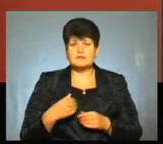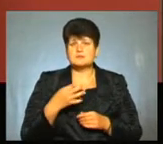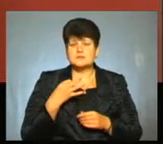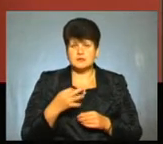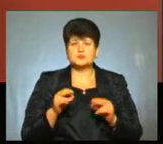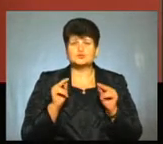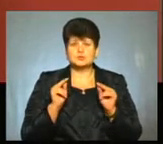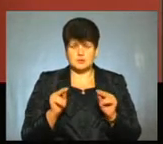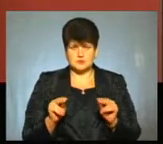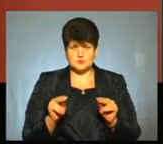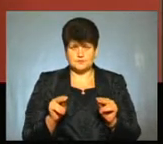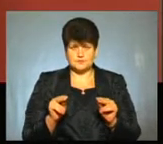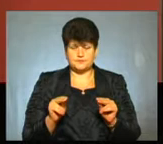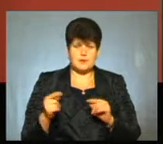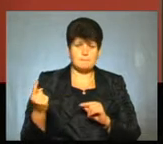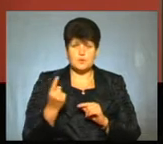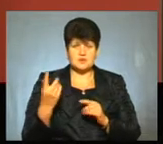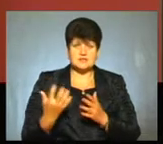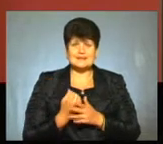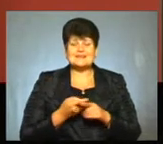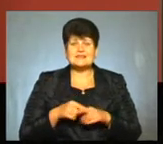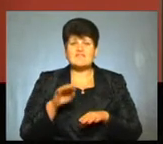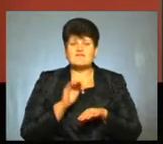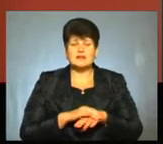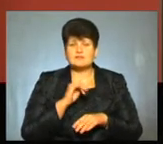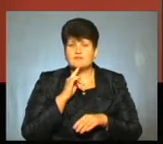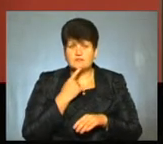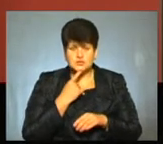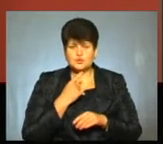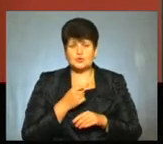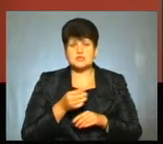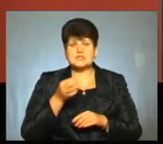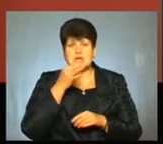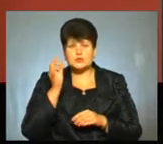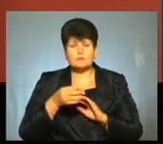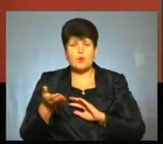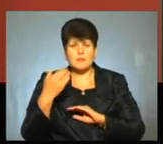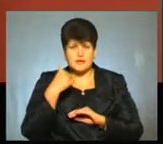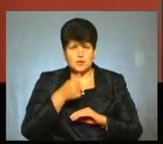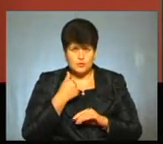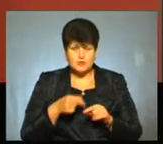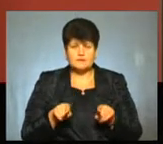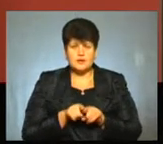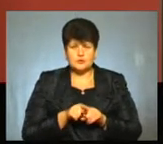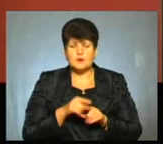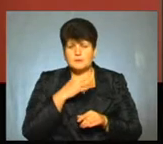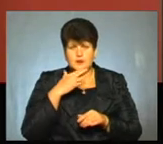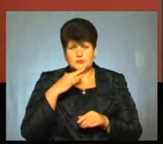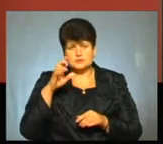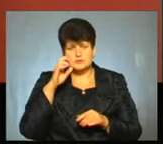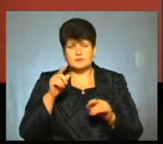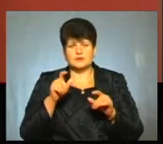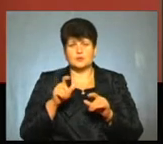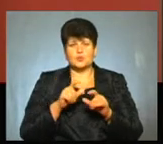вам скажу, якщо чесно, що, по-перше, виявити цей факт важко, а по-інше, з досвіду попередніх років дуже багато теж комунальних